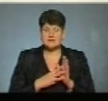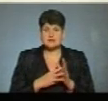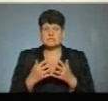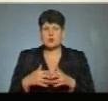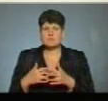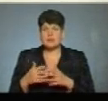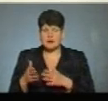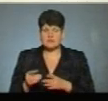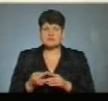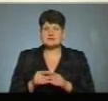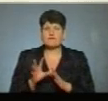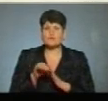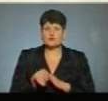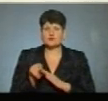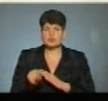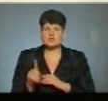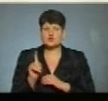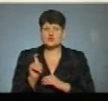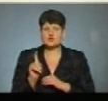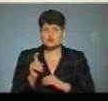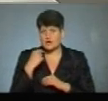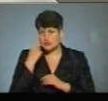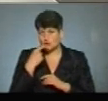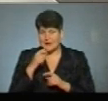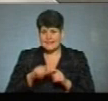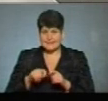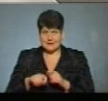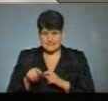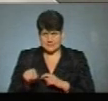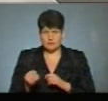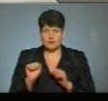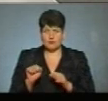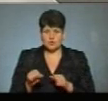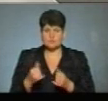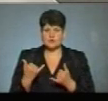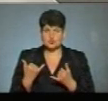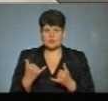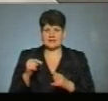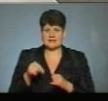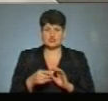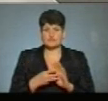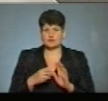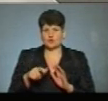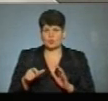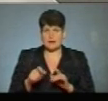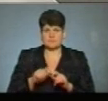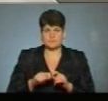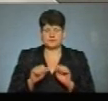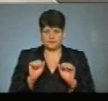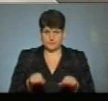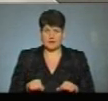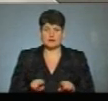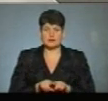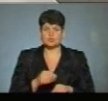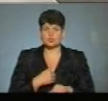зазначили, 18 тест-систем. Кожна тест-система в себе включає по 100 індивідуальних тестів, тобто ми можемо охватити на сьогоднішній день 1800